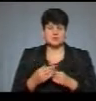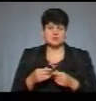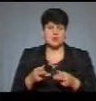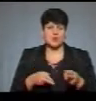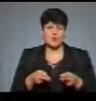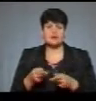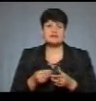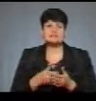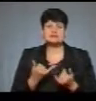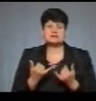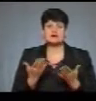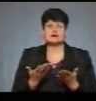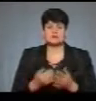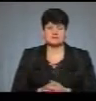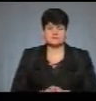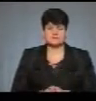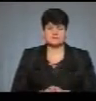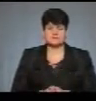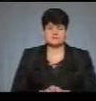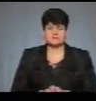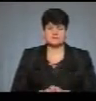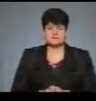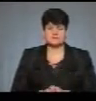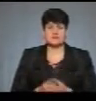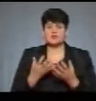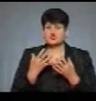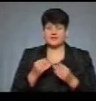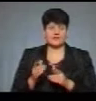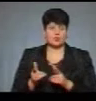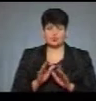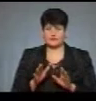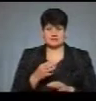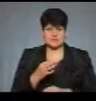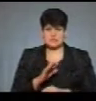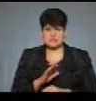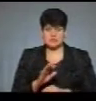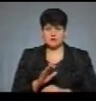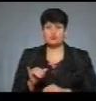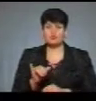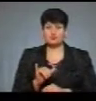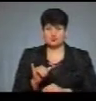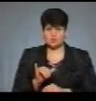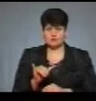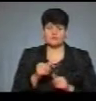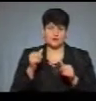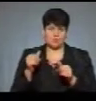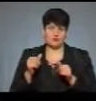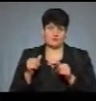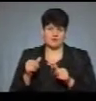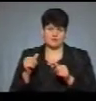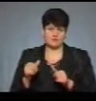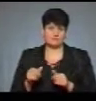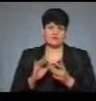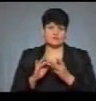які ціни зараз будуть на катання? Ще не готовий вам сказати. Я думаю, що в суботу ми вже опублікуємо на соціальних